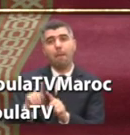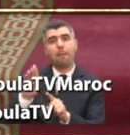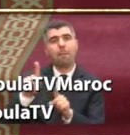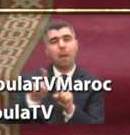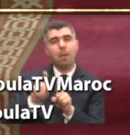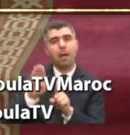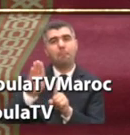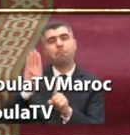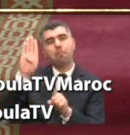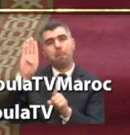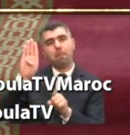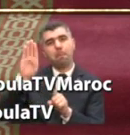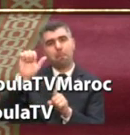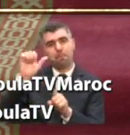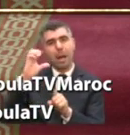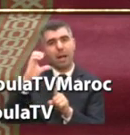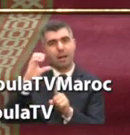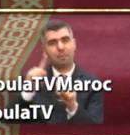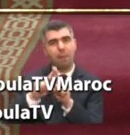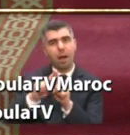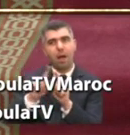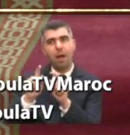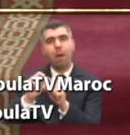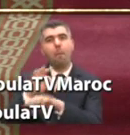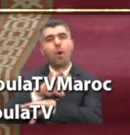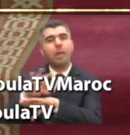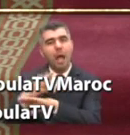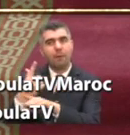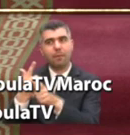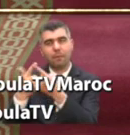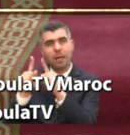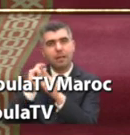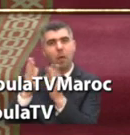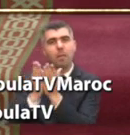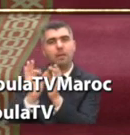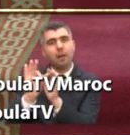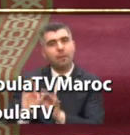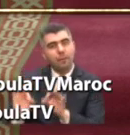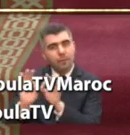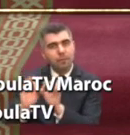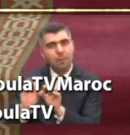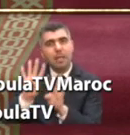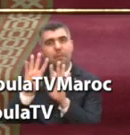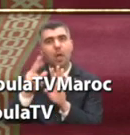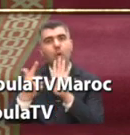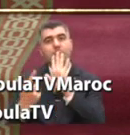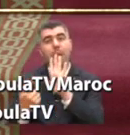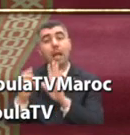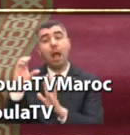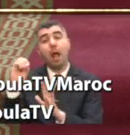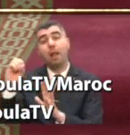كنقصدوا الأحرار يعني اللي غيدوزوا الامتحان 108,787 مترشحة ومترشح، بما